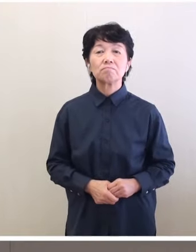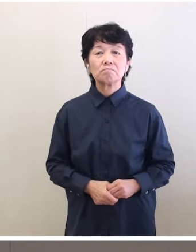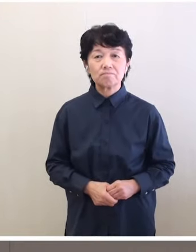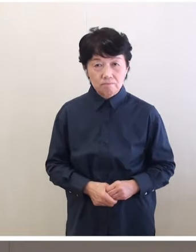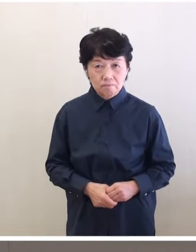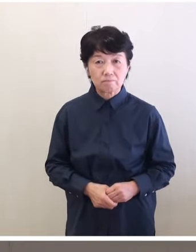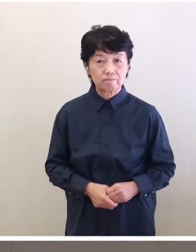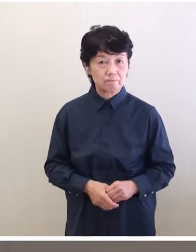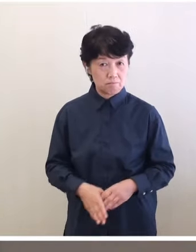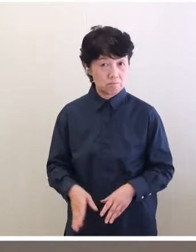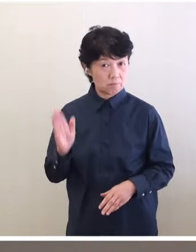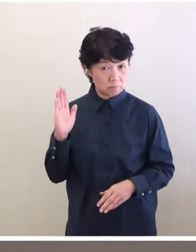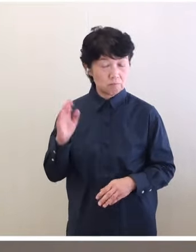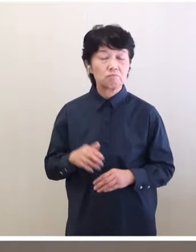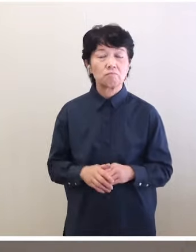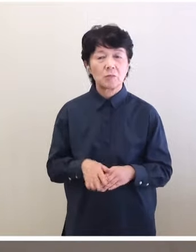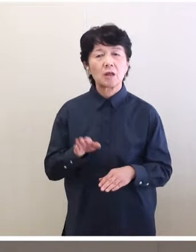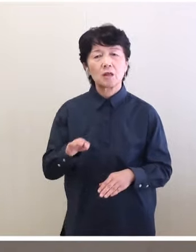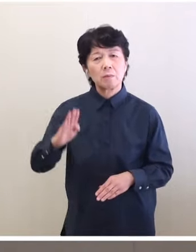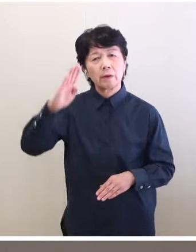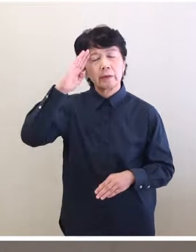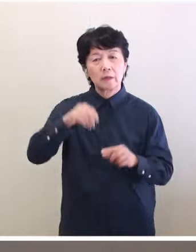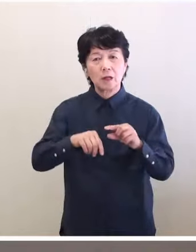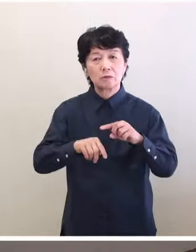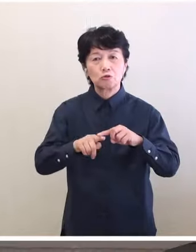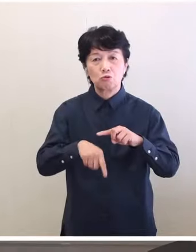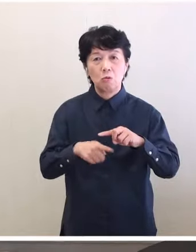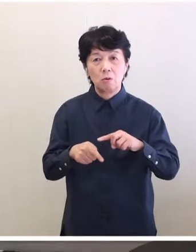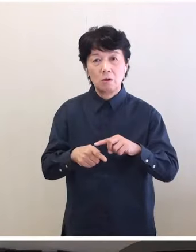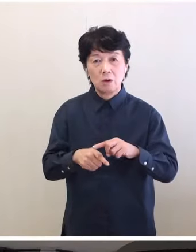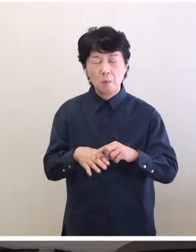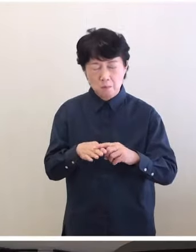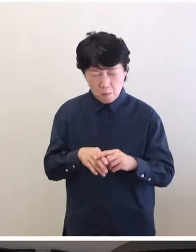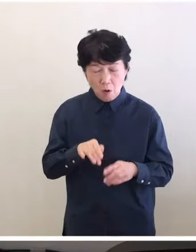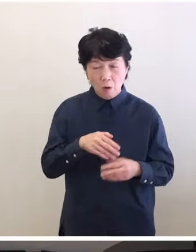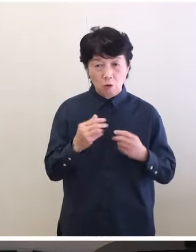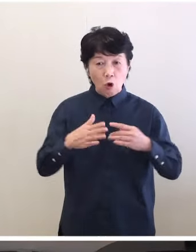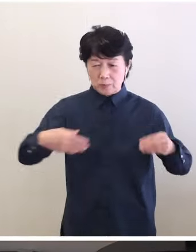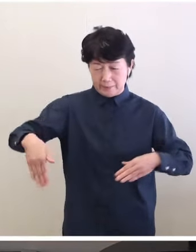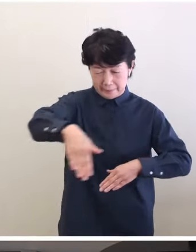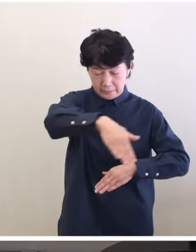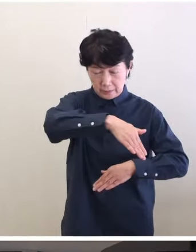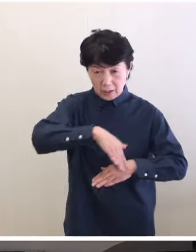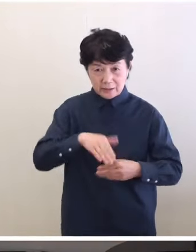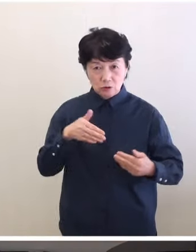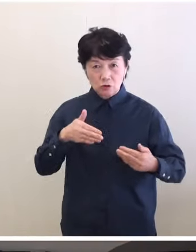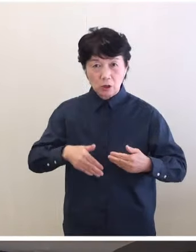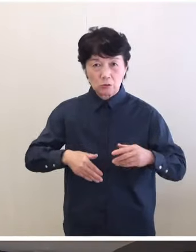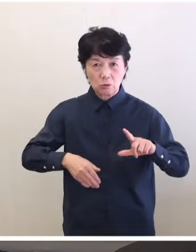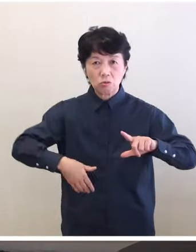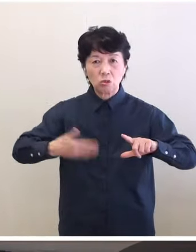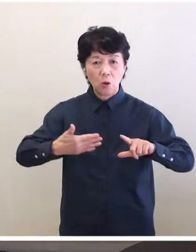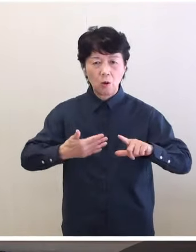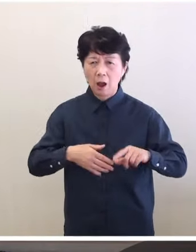警察庁の幹部が直接こういう動画に出演をし国民に呼びかけるということ